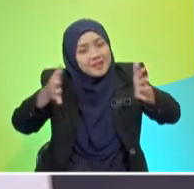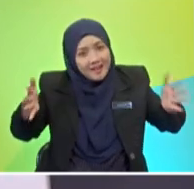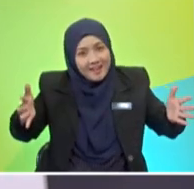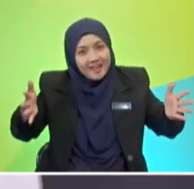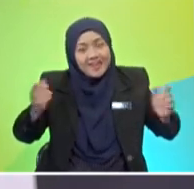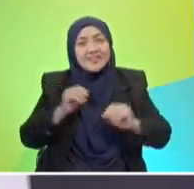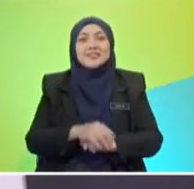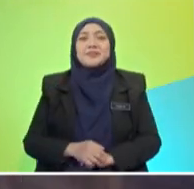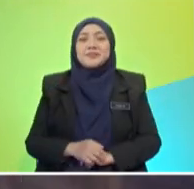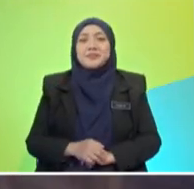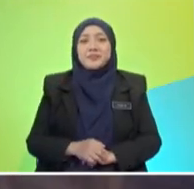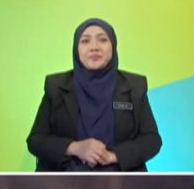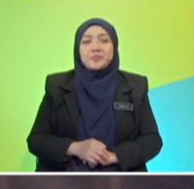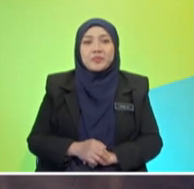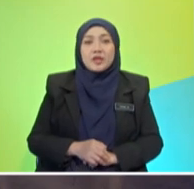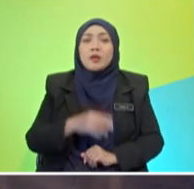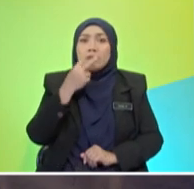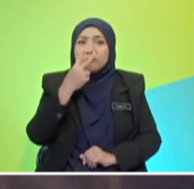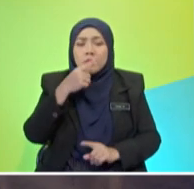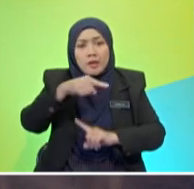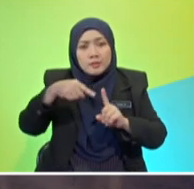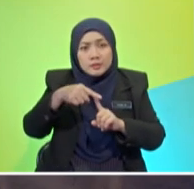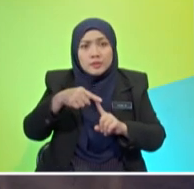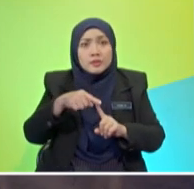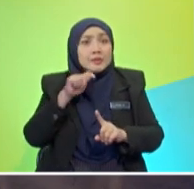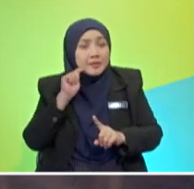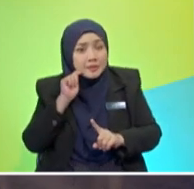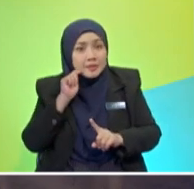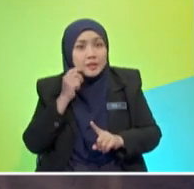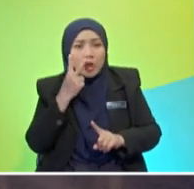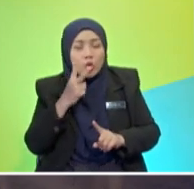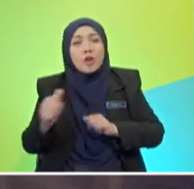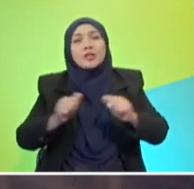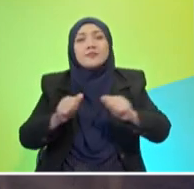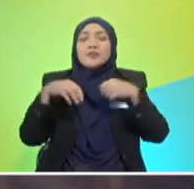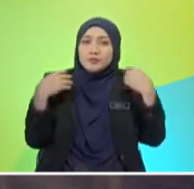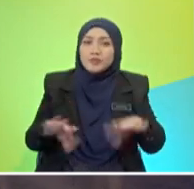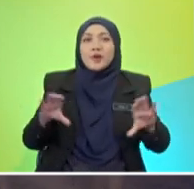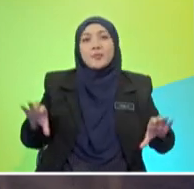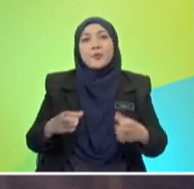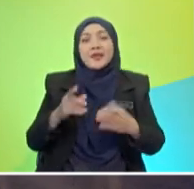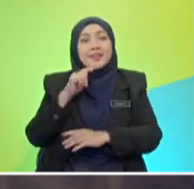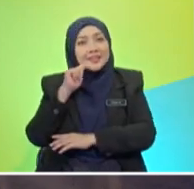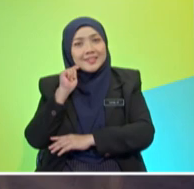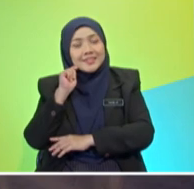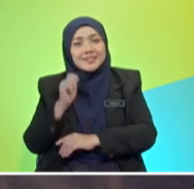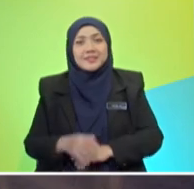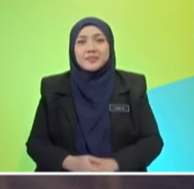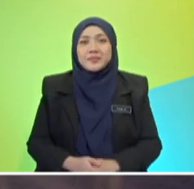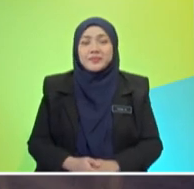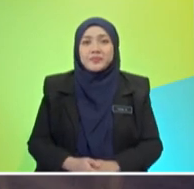besar. Okey, ini sebab berdasarkan apa aktiviti yang kita lakukan tadi. Yeah. Seterusnya. Cikgu nak